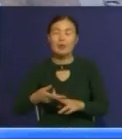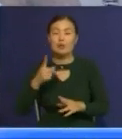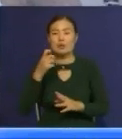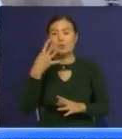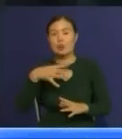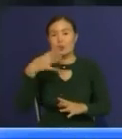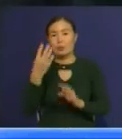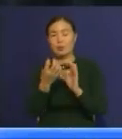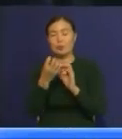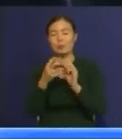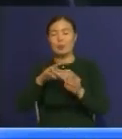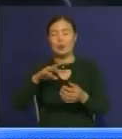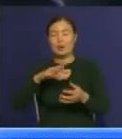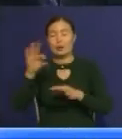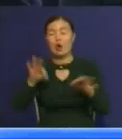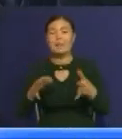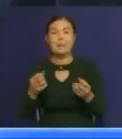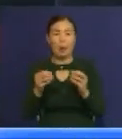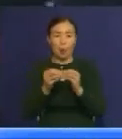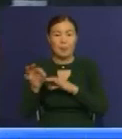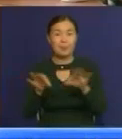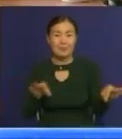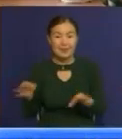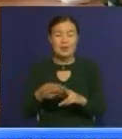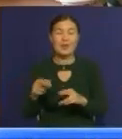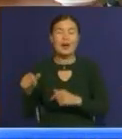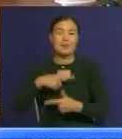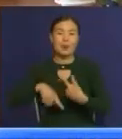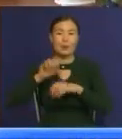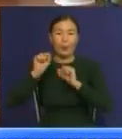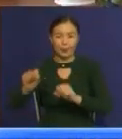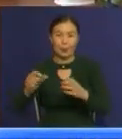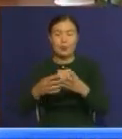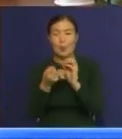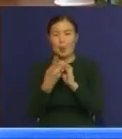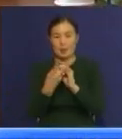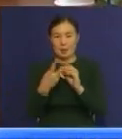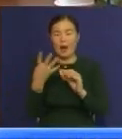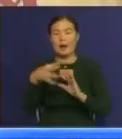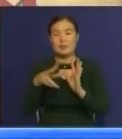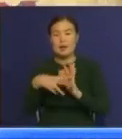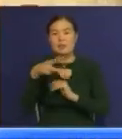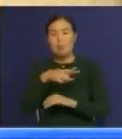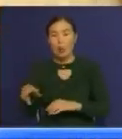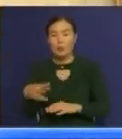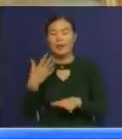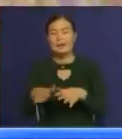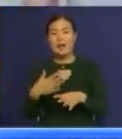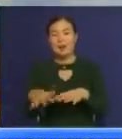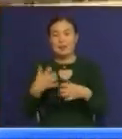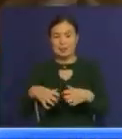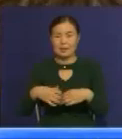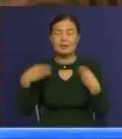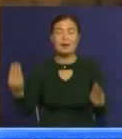теңге болатын 10 жоба мақұлданған. Сондай-ақ кәсіпкерлікті қолдау ұйымдары 12 кәсіпкерге 48 миллион теңгеге шағын несие